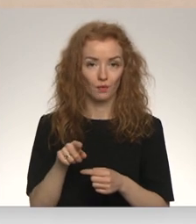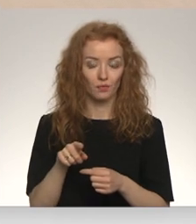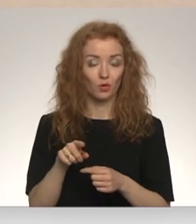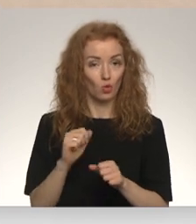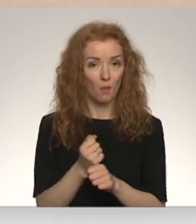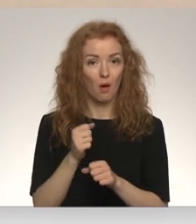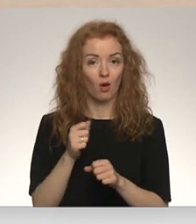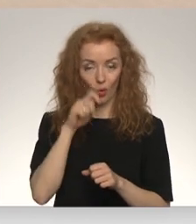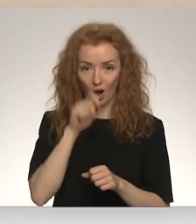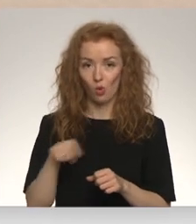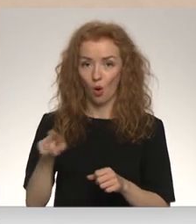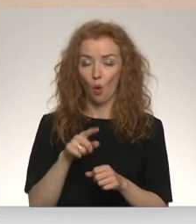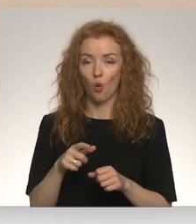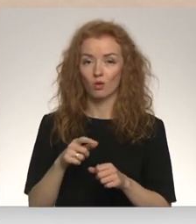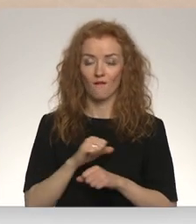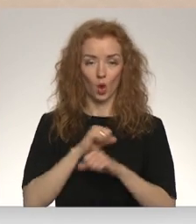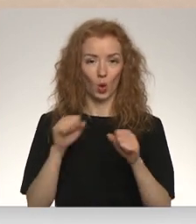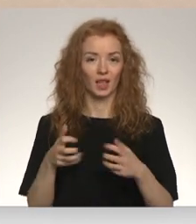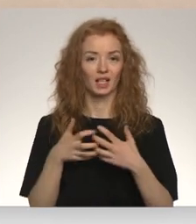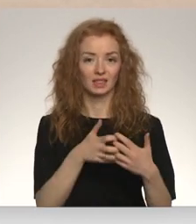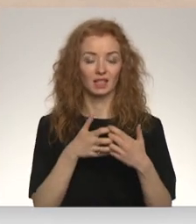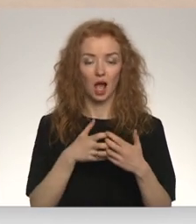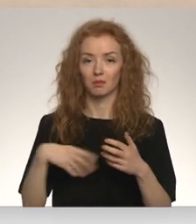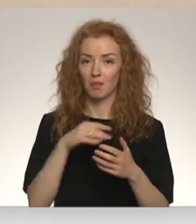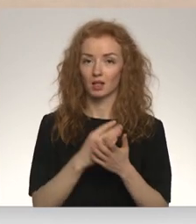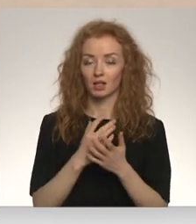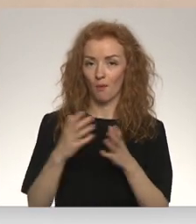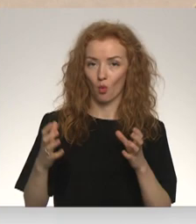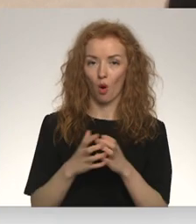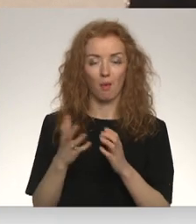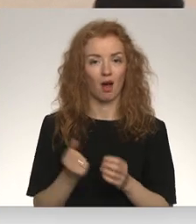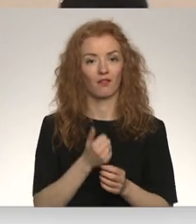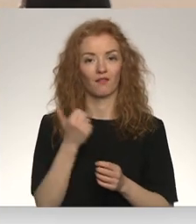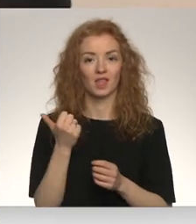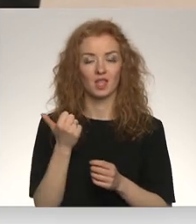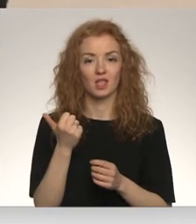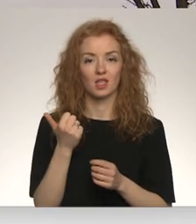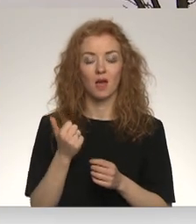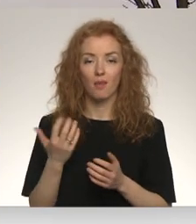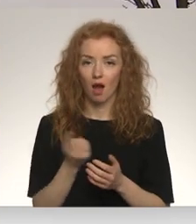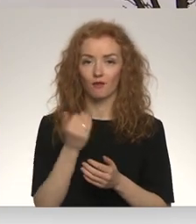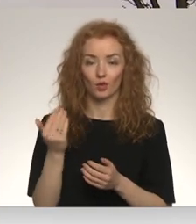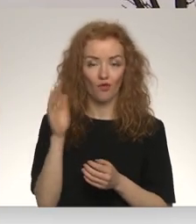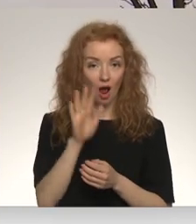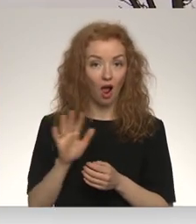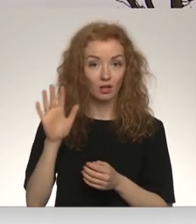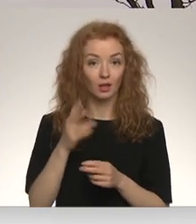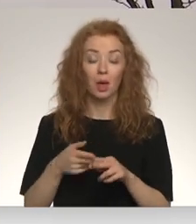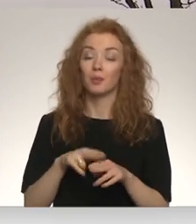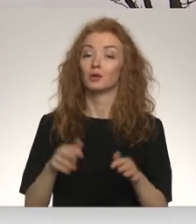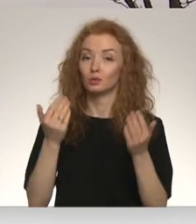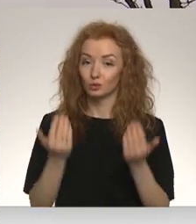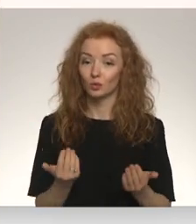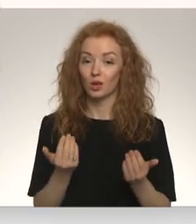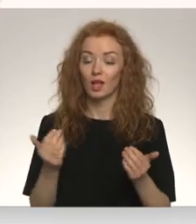varonīgi cīnās, un mēs esam kopā ar Ukraiņu tautu, ar Ukraiņas valsti. Un tāpēc šodien